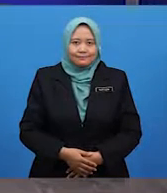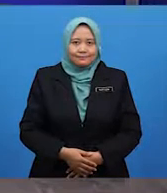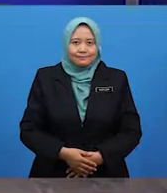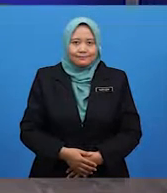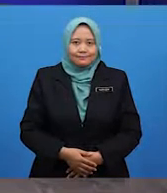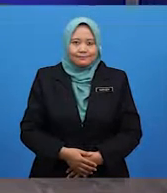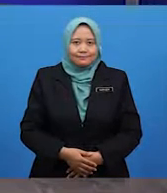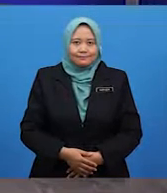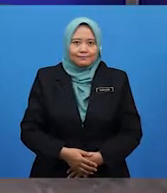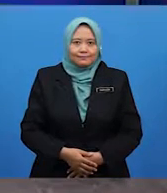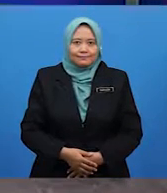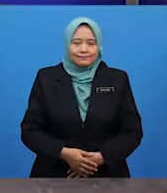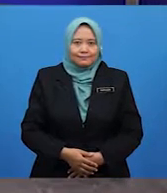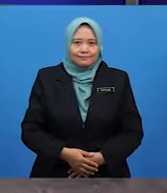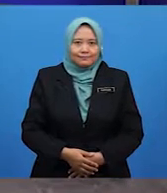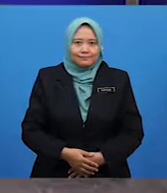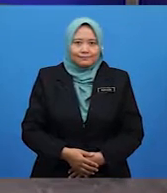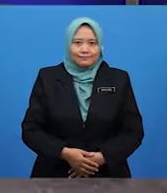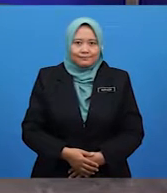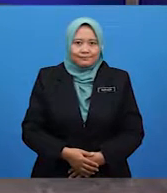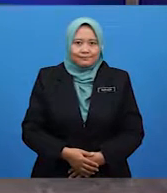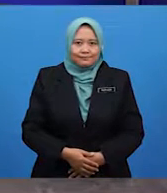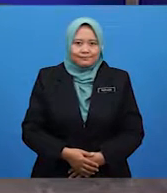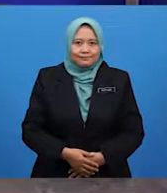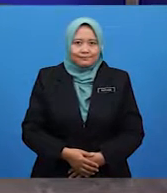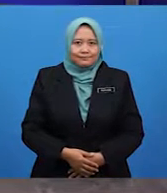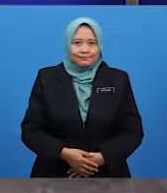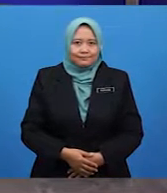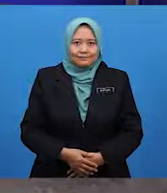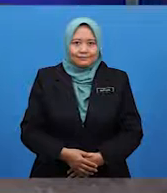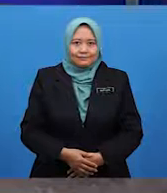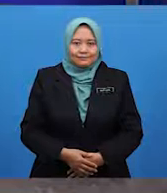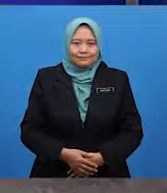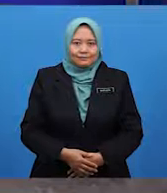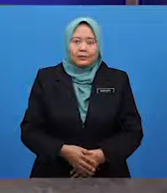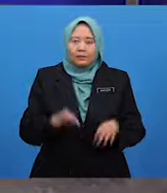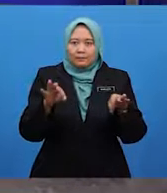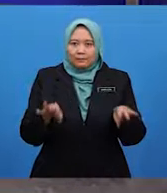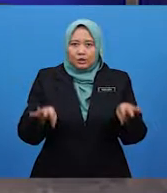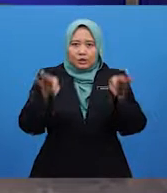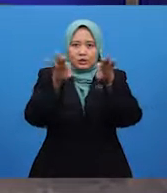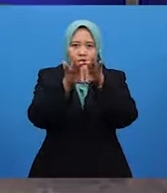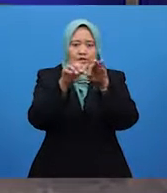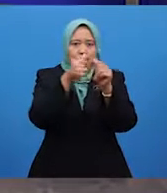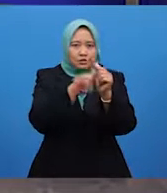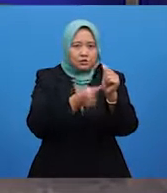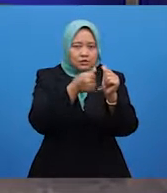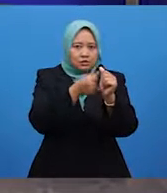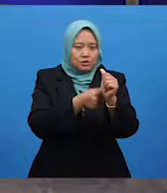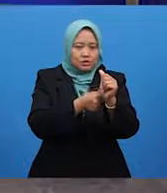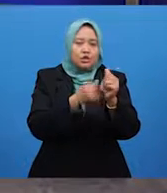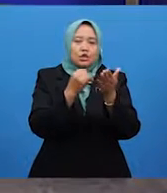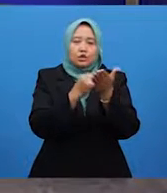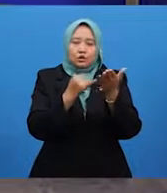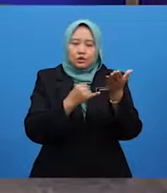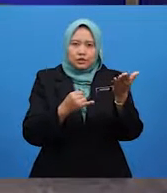Dons. Melihat kepada paparan sebentar tadi, memang penting setiap lukisan atau lakaran itu diperincikan.